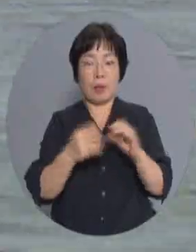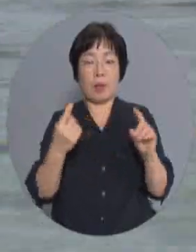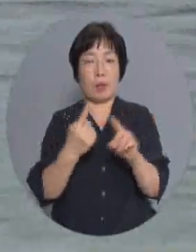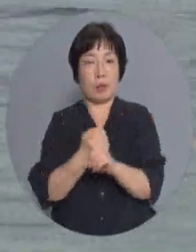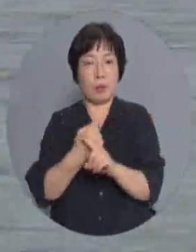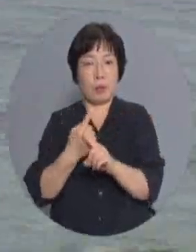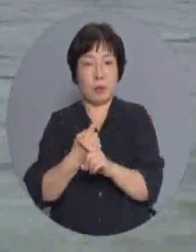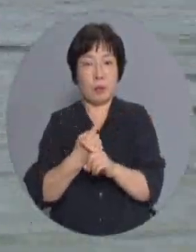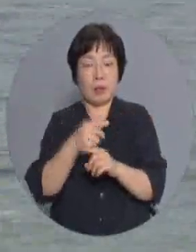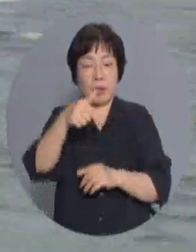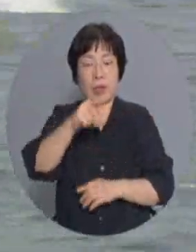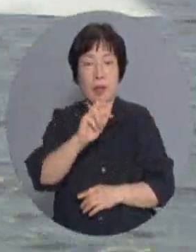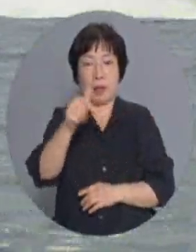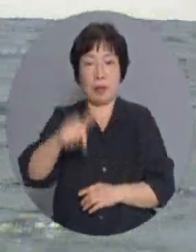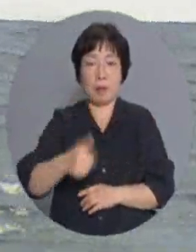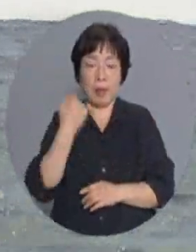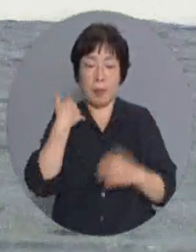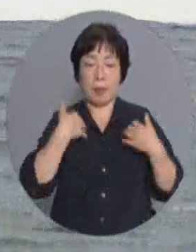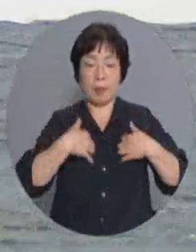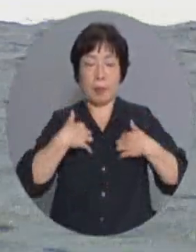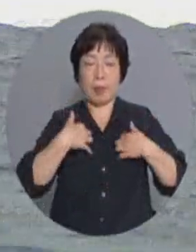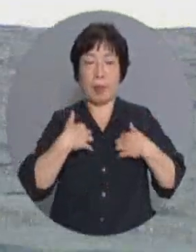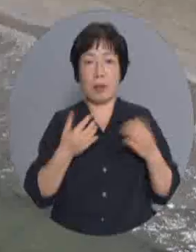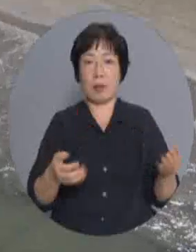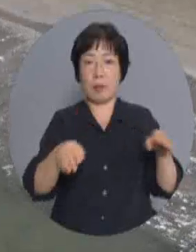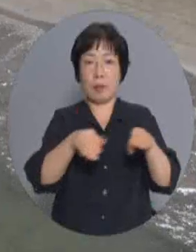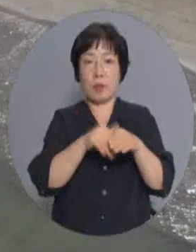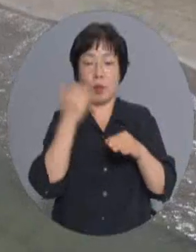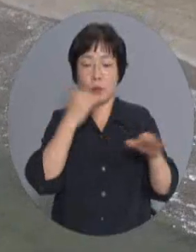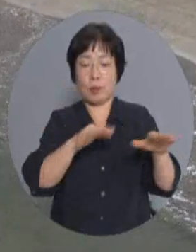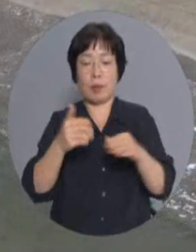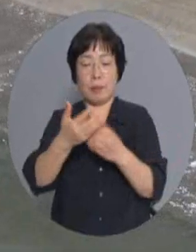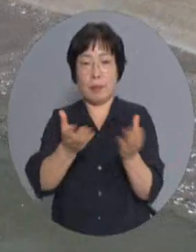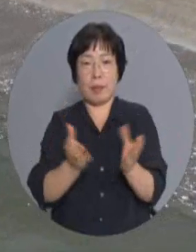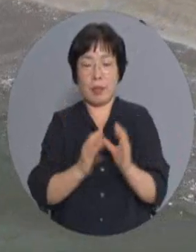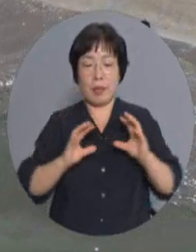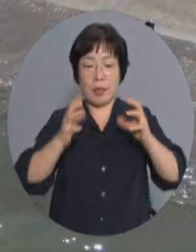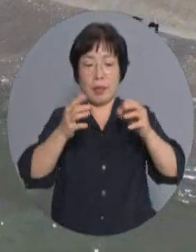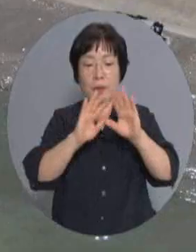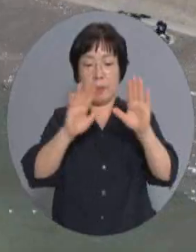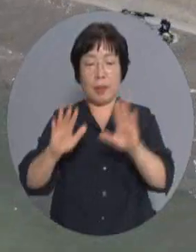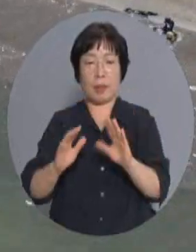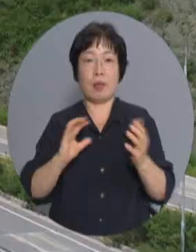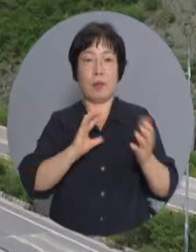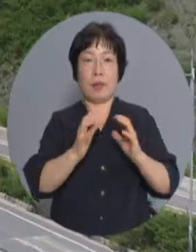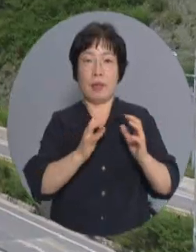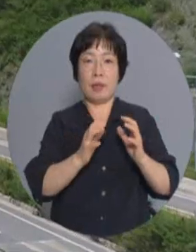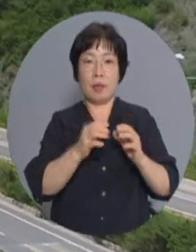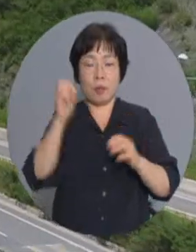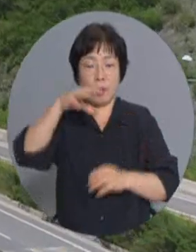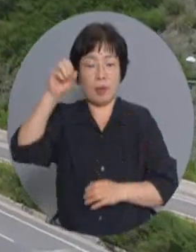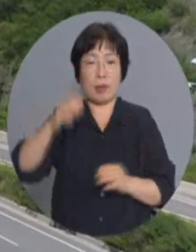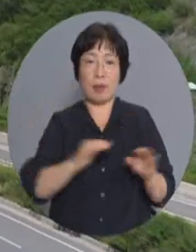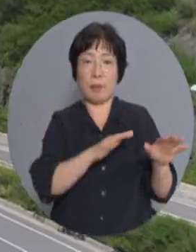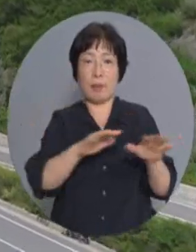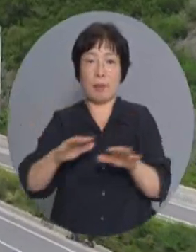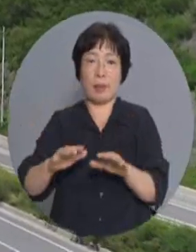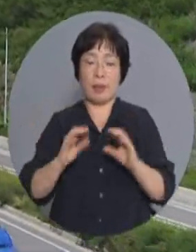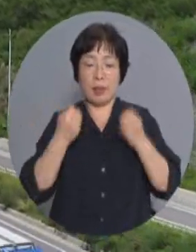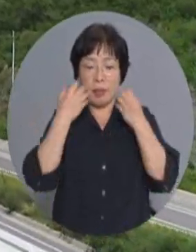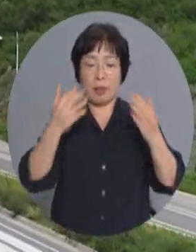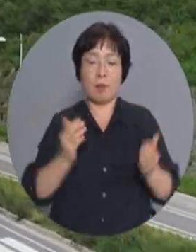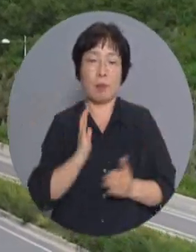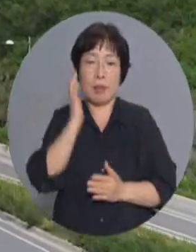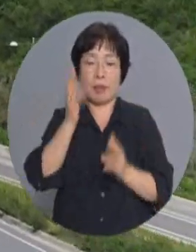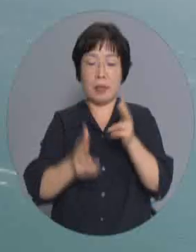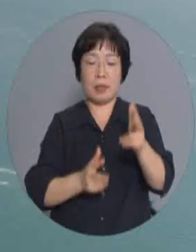웰리스, 가막만은 해양 레저 문화, 여수해만은 글로벌 해양 관광 컨벤션, 광양만은 미래 신성장